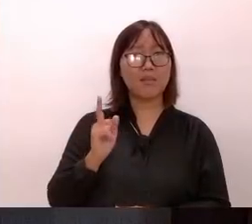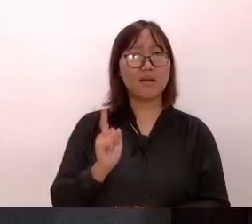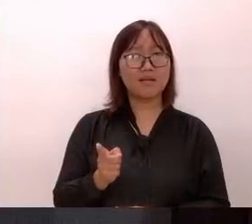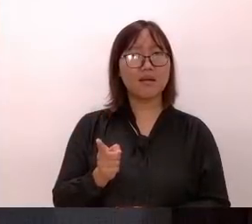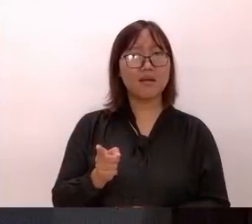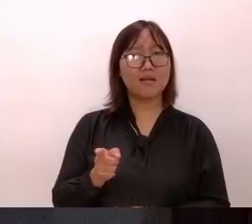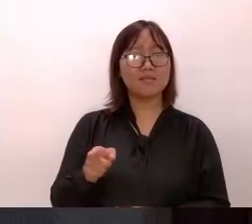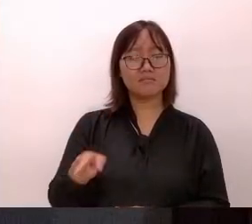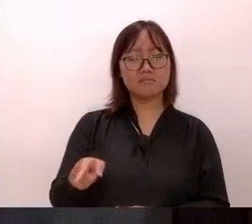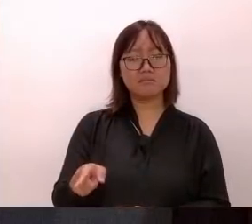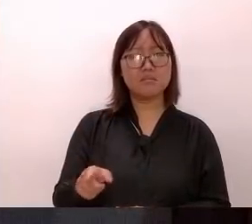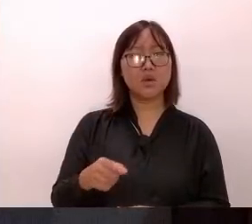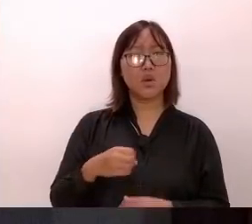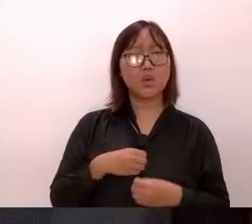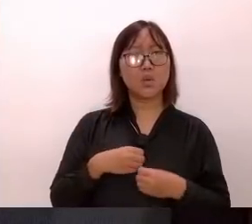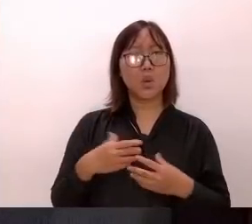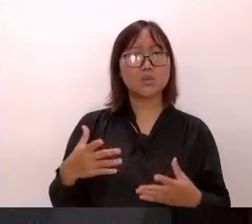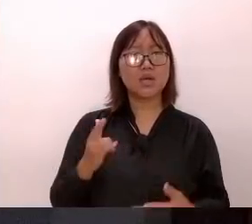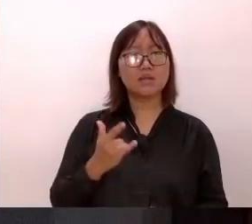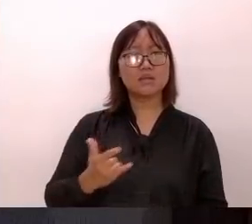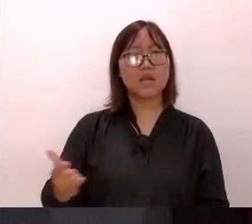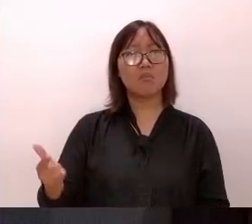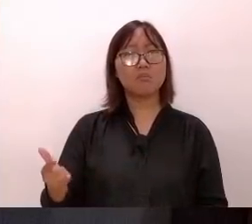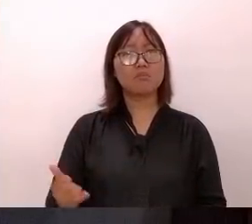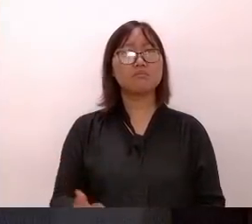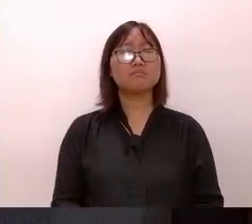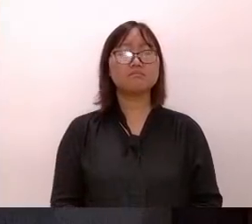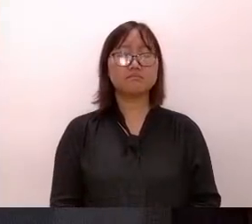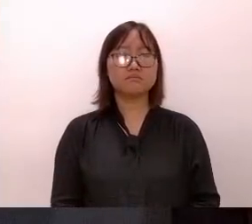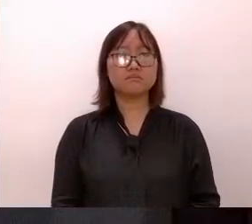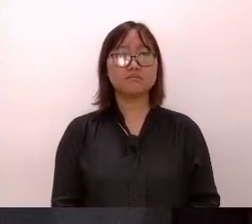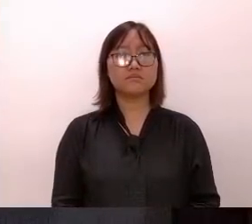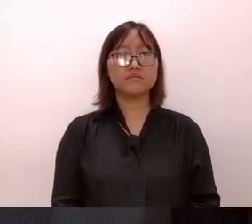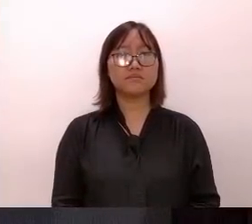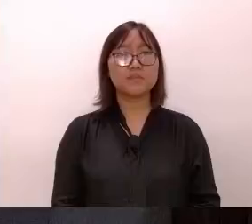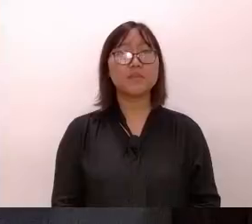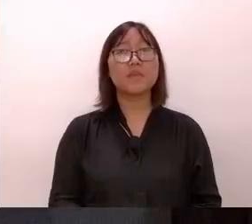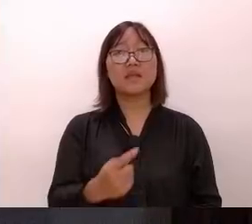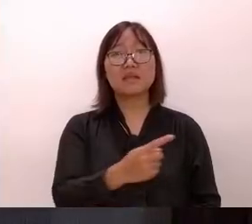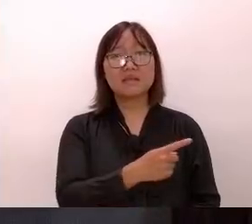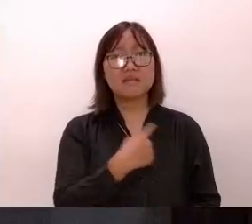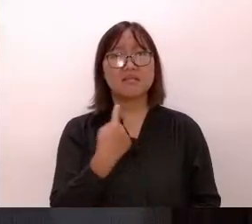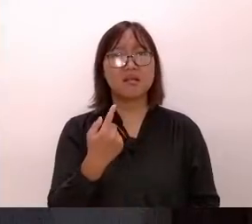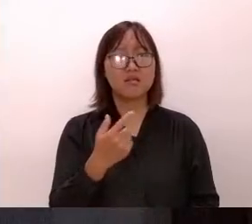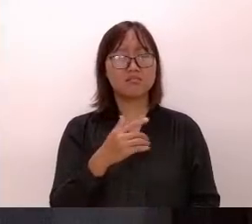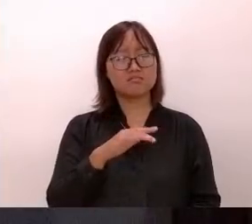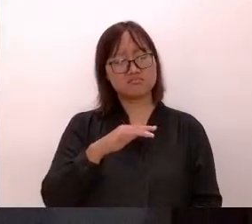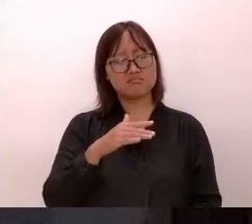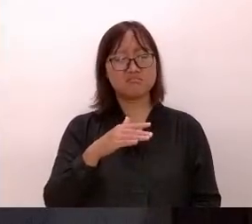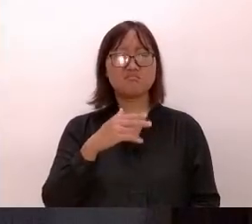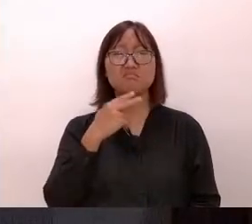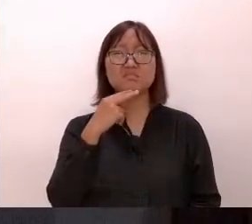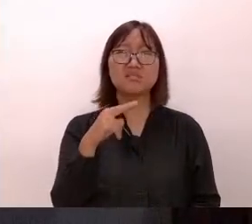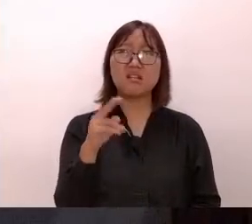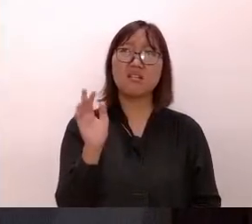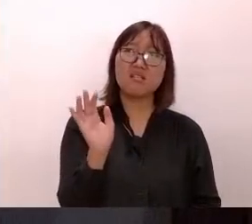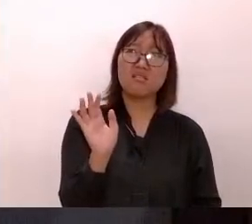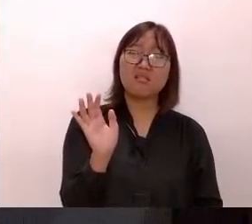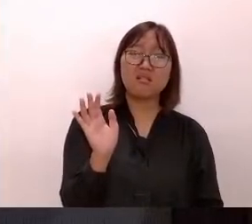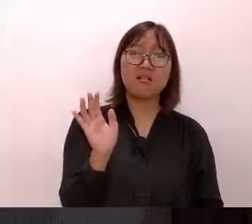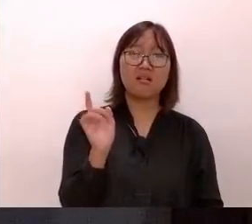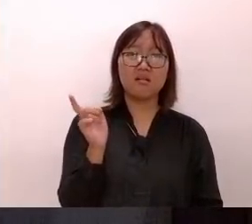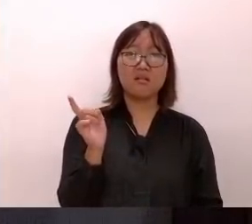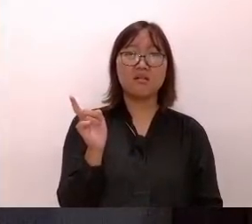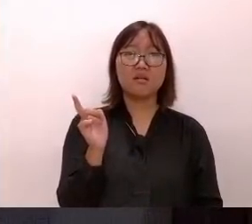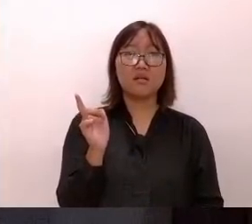zaman rasul tetapi percaya banyak orang yang pada waktu itu melihat dan Mendengar